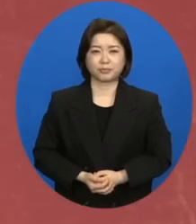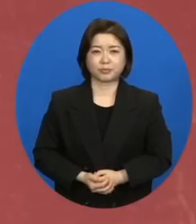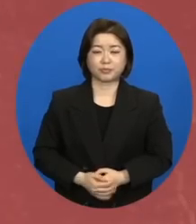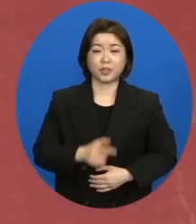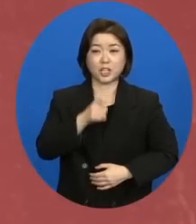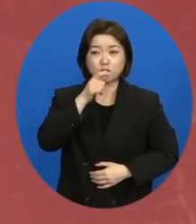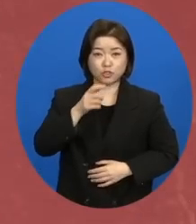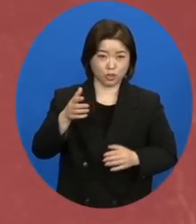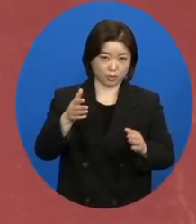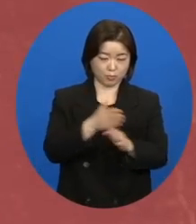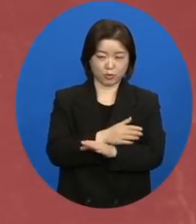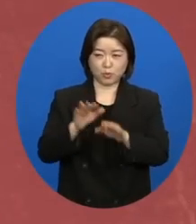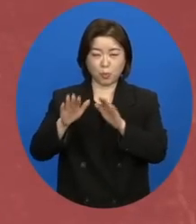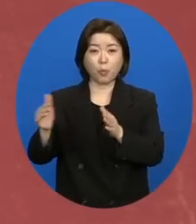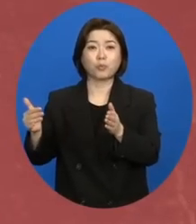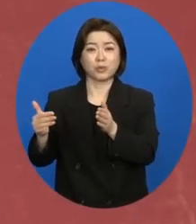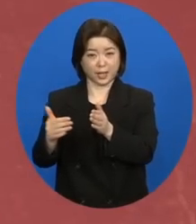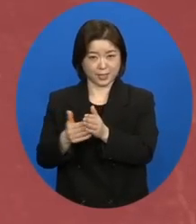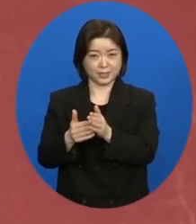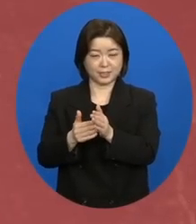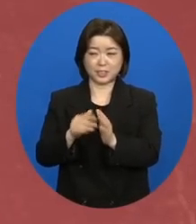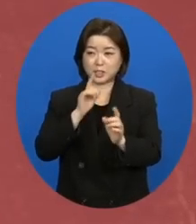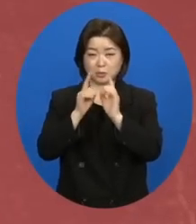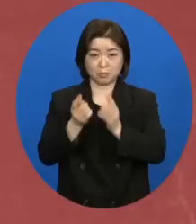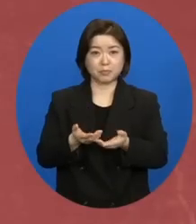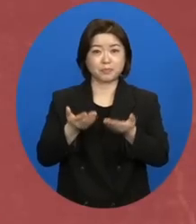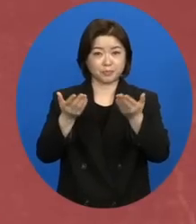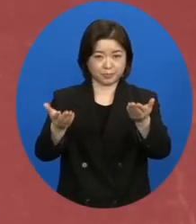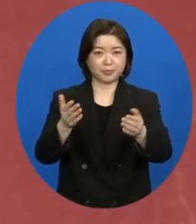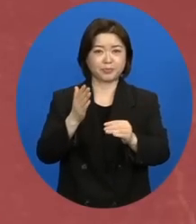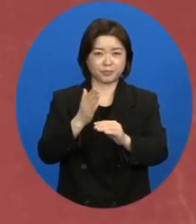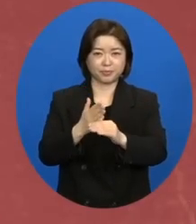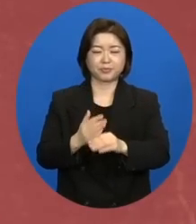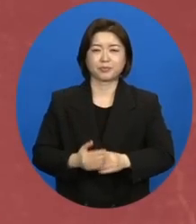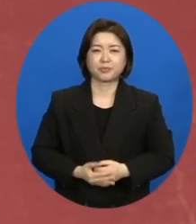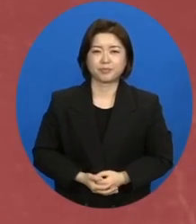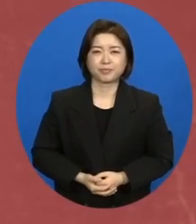수요일부터 오늘까지 말씀을 나누고 있는데